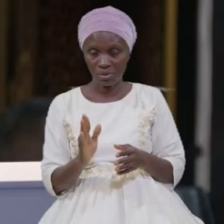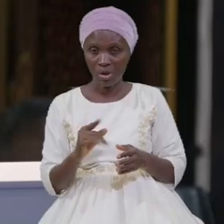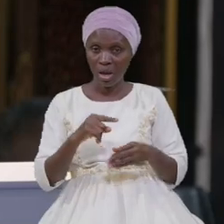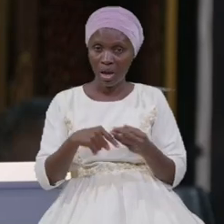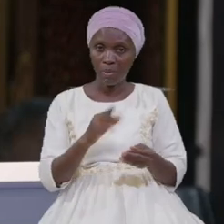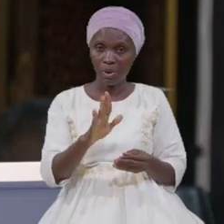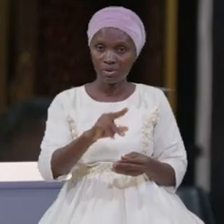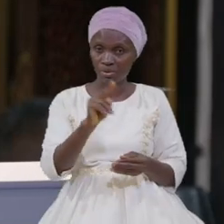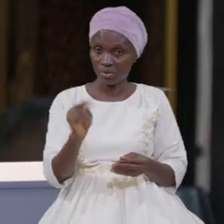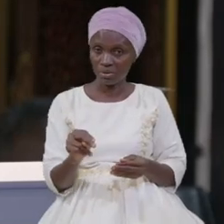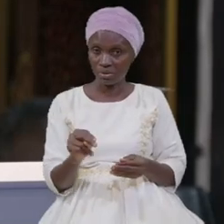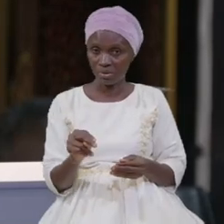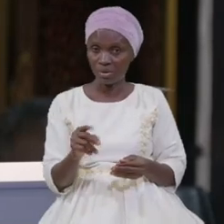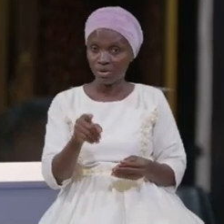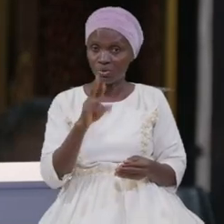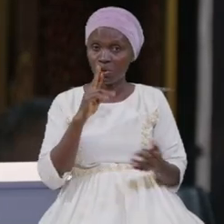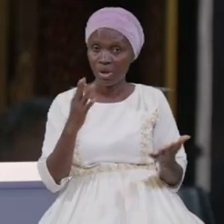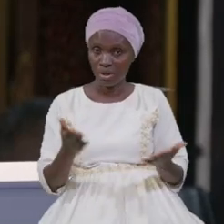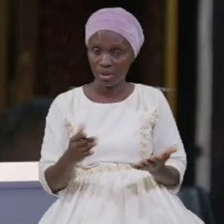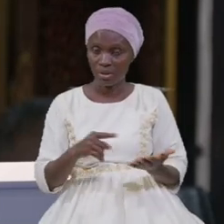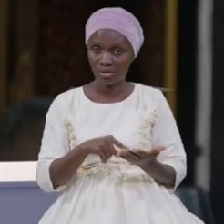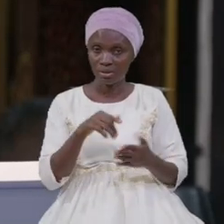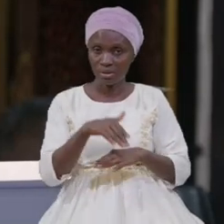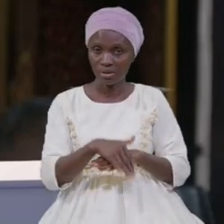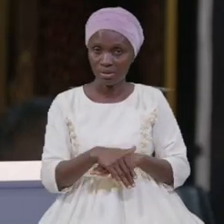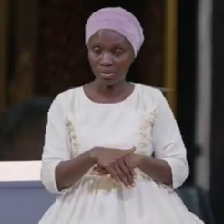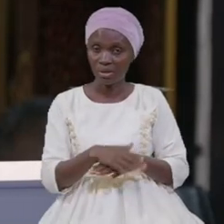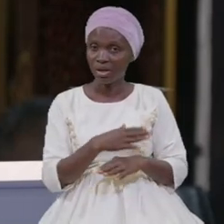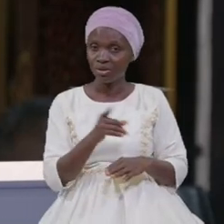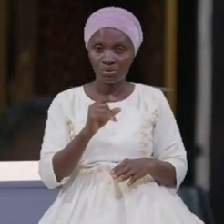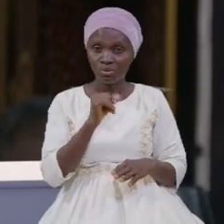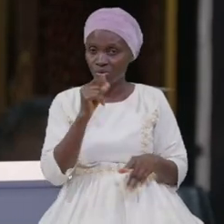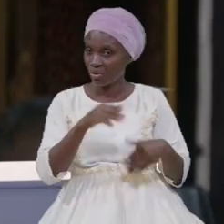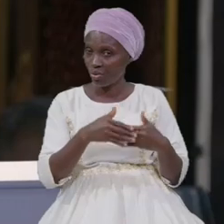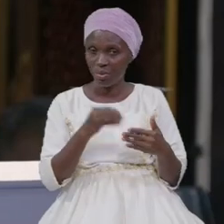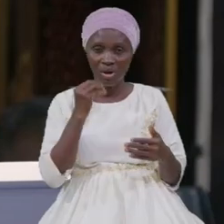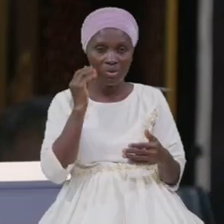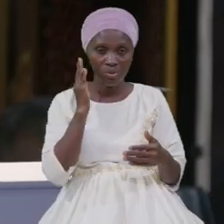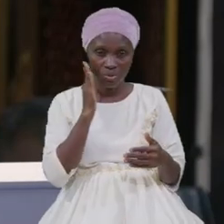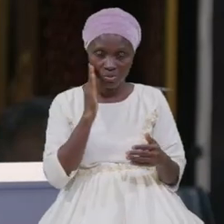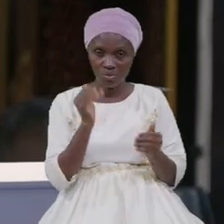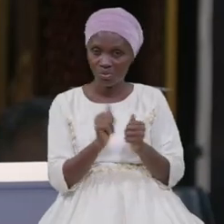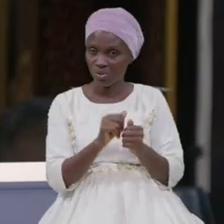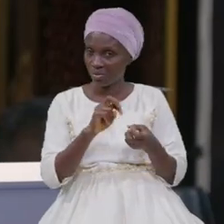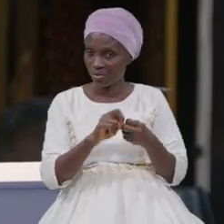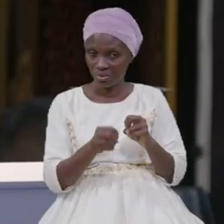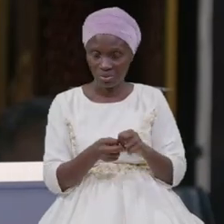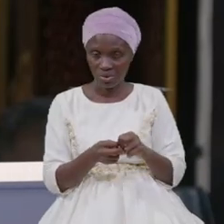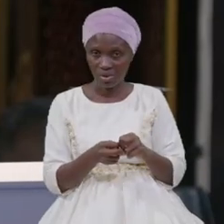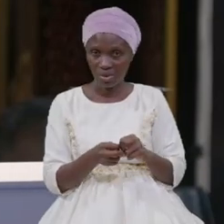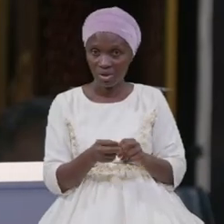vos besoins. Vous êtes là ce soir. Qu'est-ce que vous voulez de la part du Seigneur?